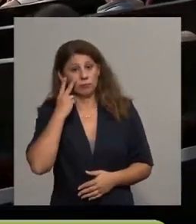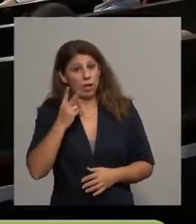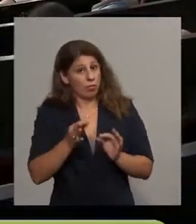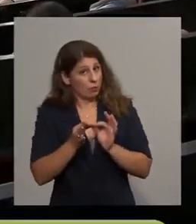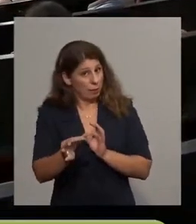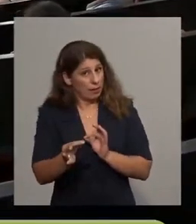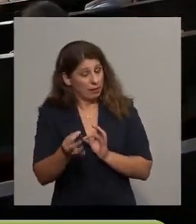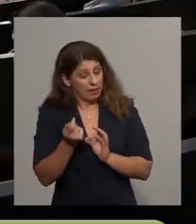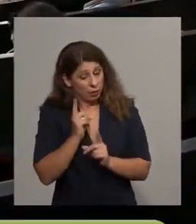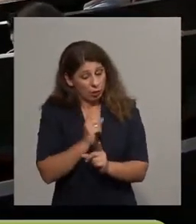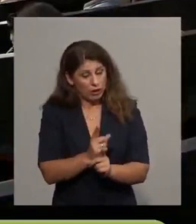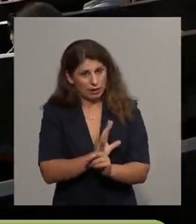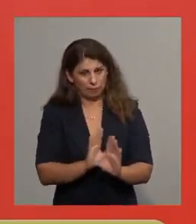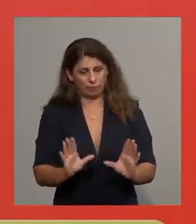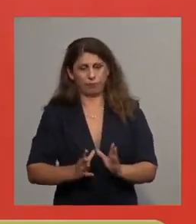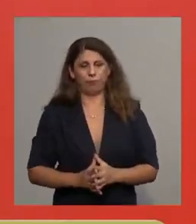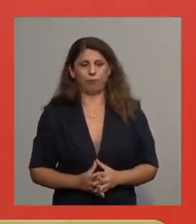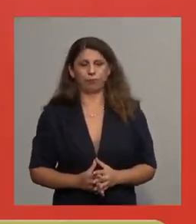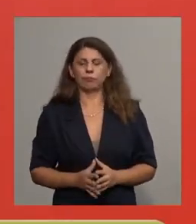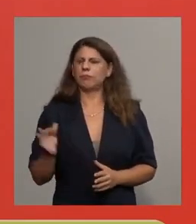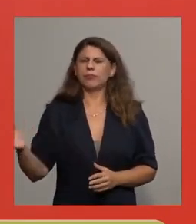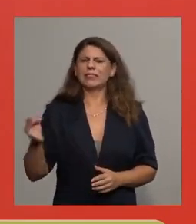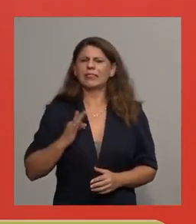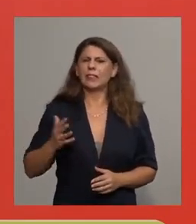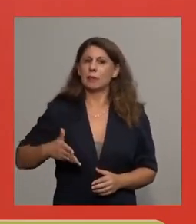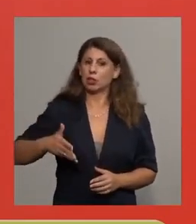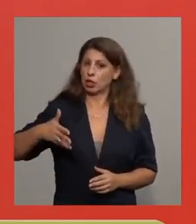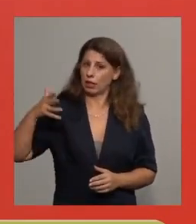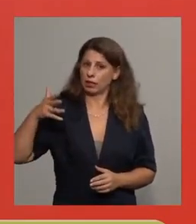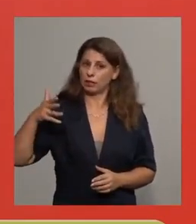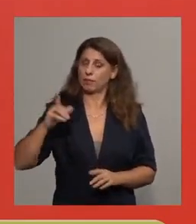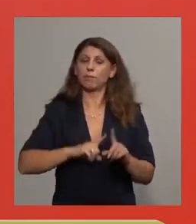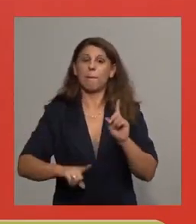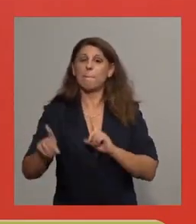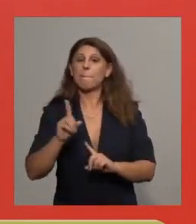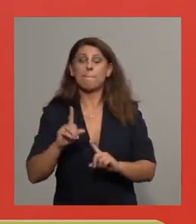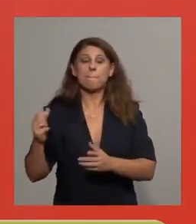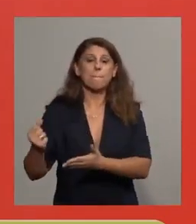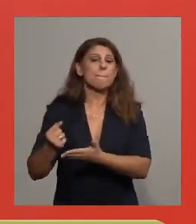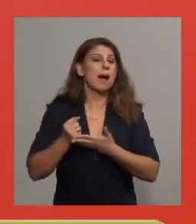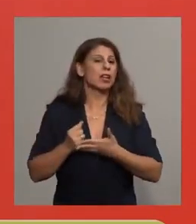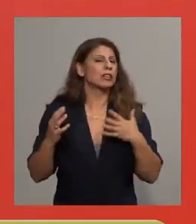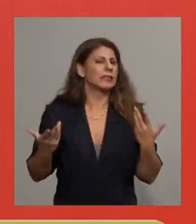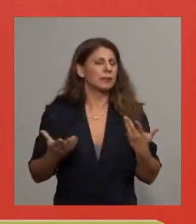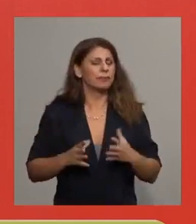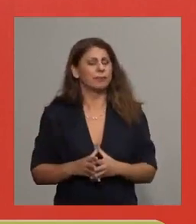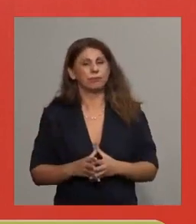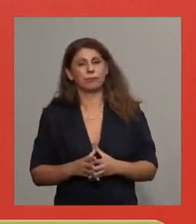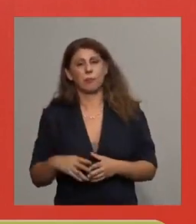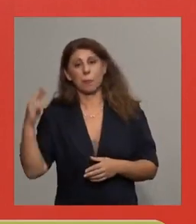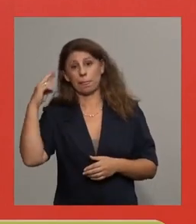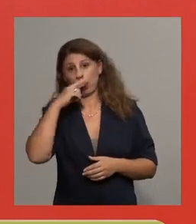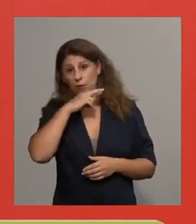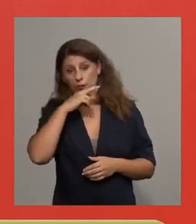πιο συγκεκριμένα? Τι μας λέει ο κύριος Μητσοτάκης? Ποιες είναι οι παροχές του? Ο